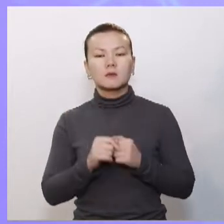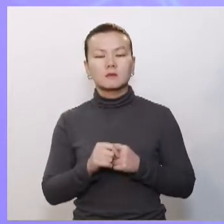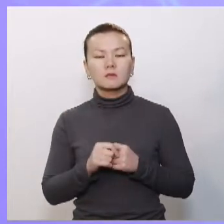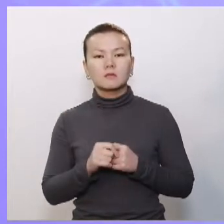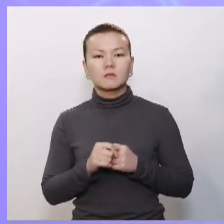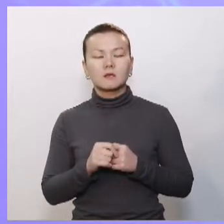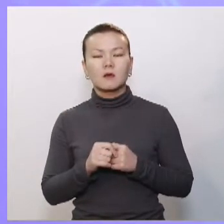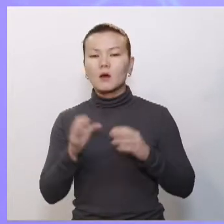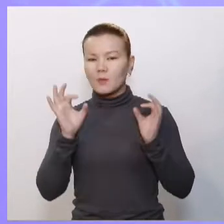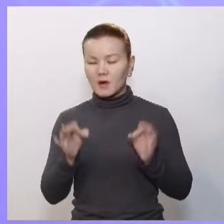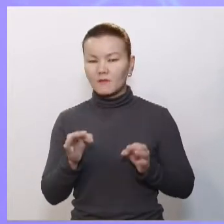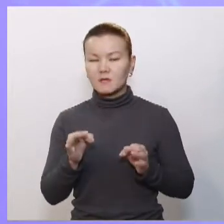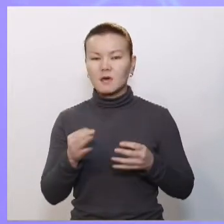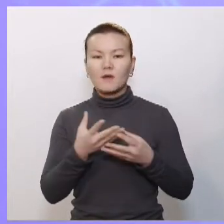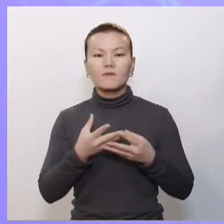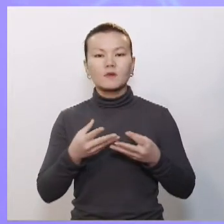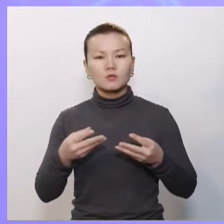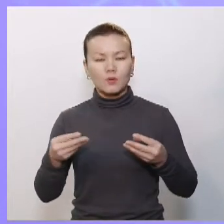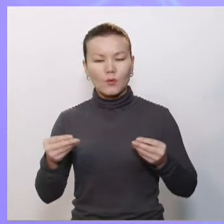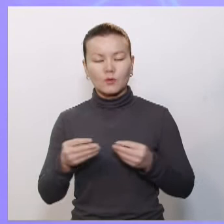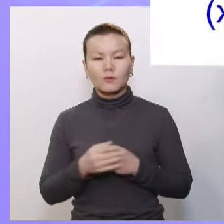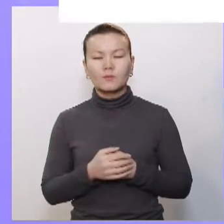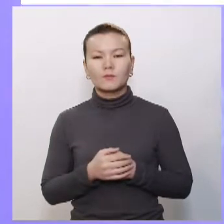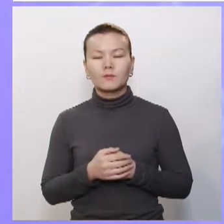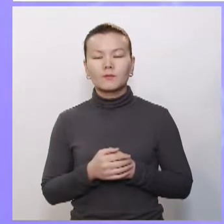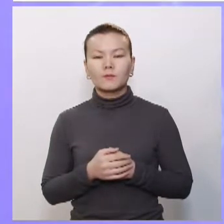Туура, жазында.